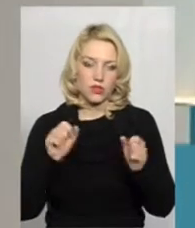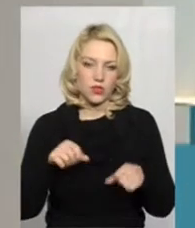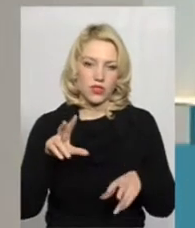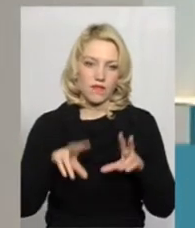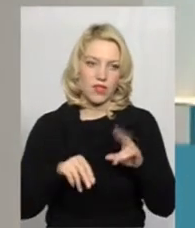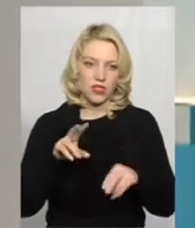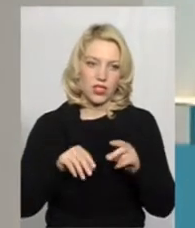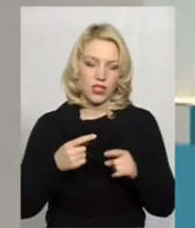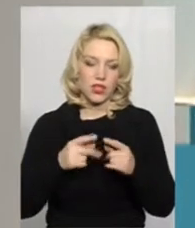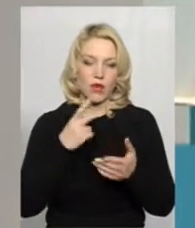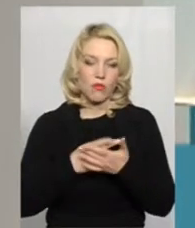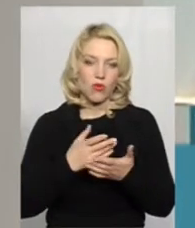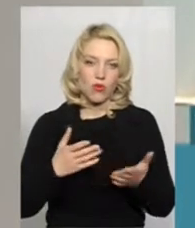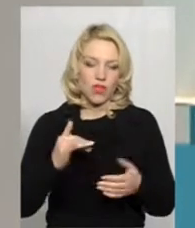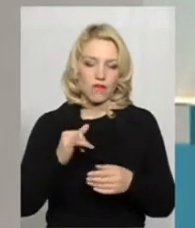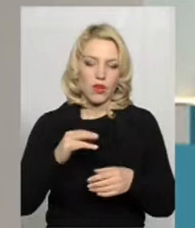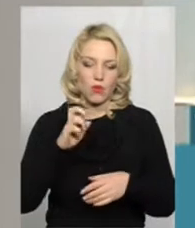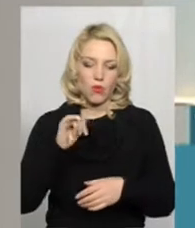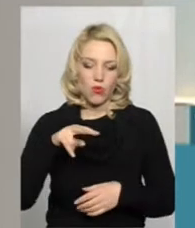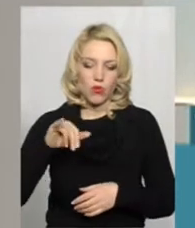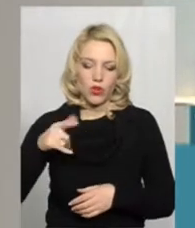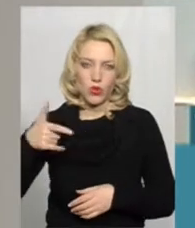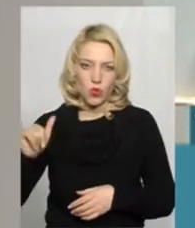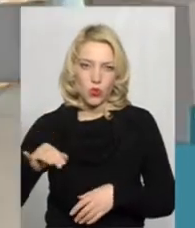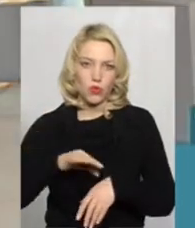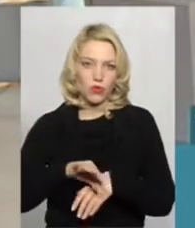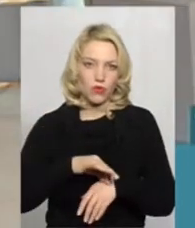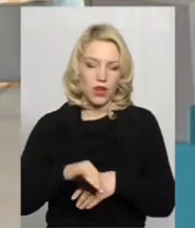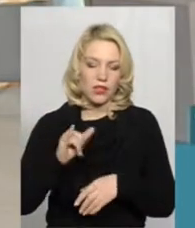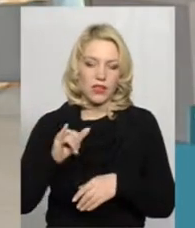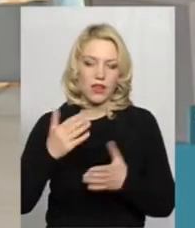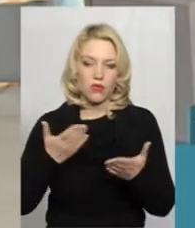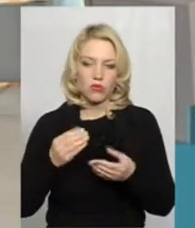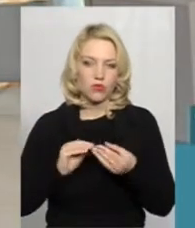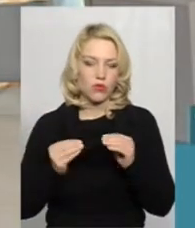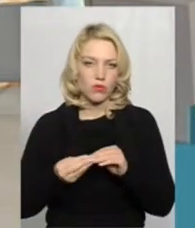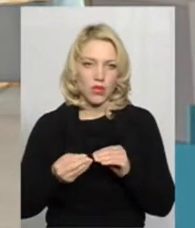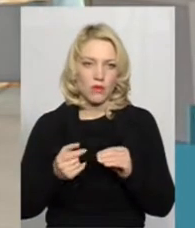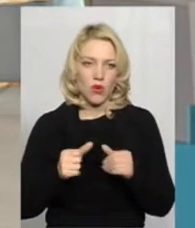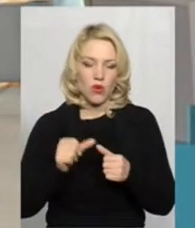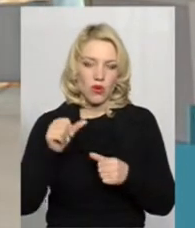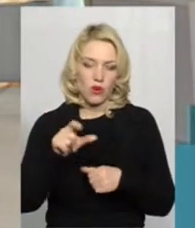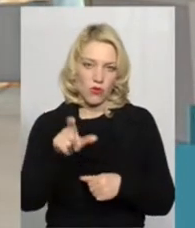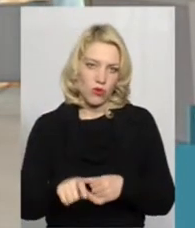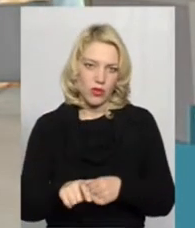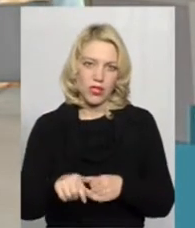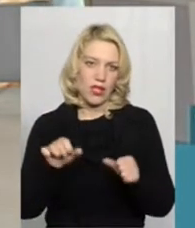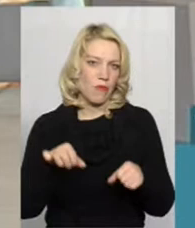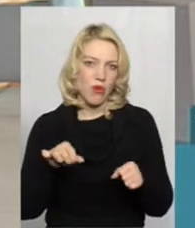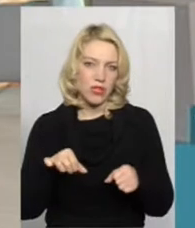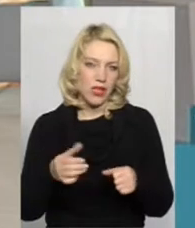таке прояви булінгу, цькування якоюсь проблемою окремої людини, можливо,